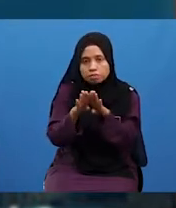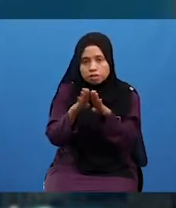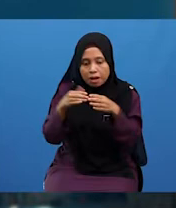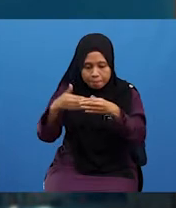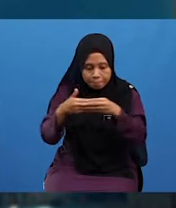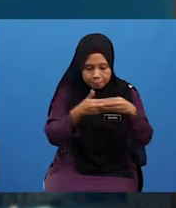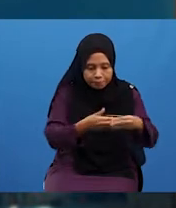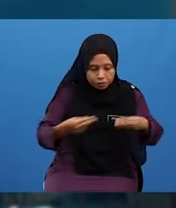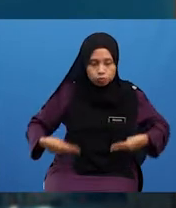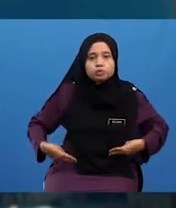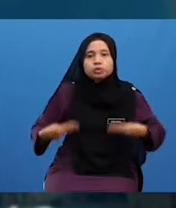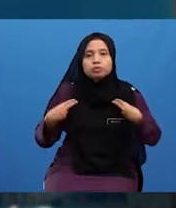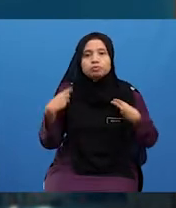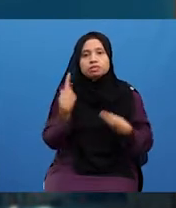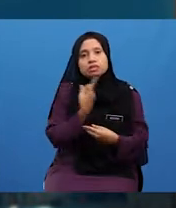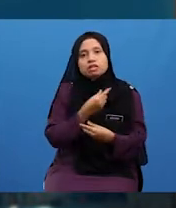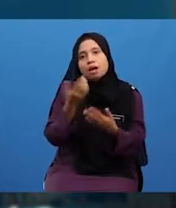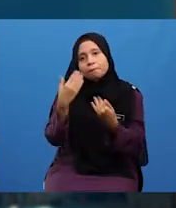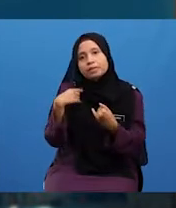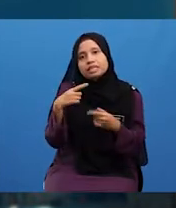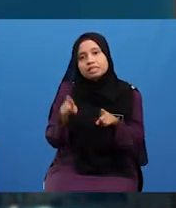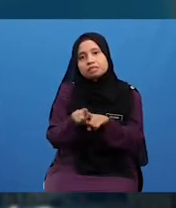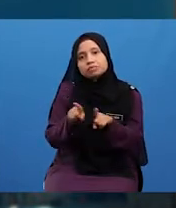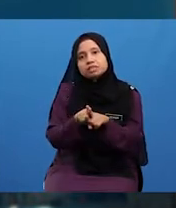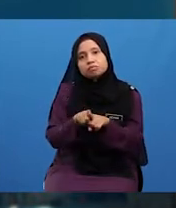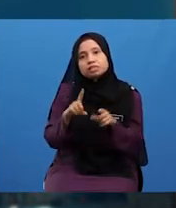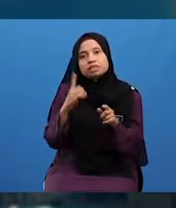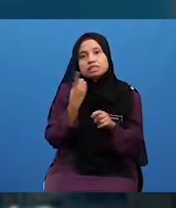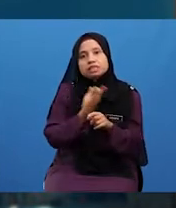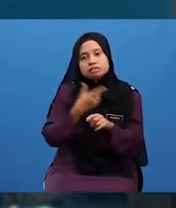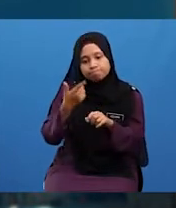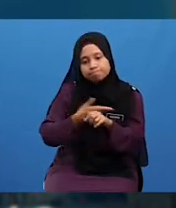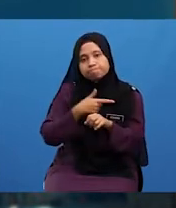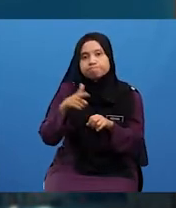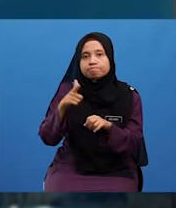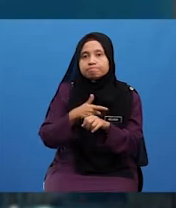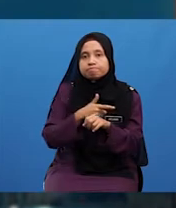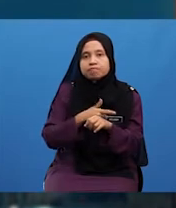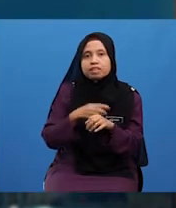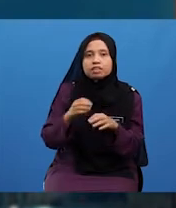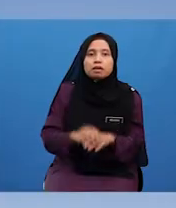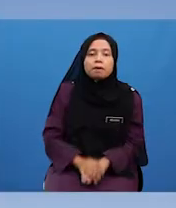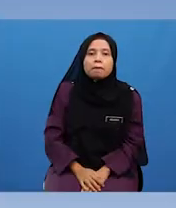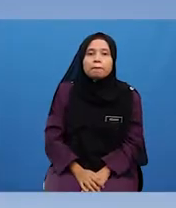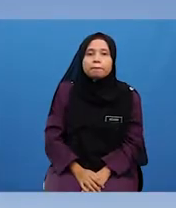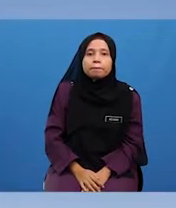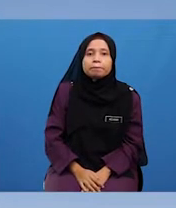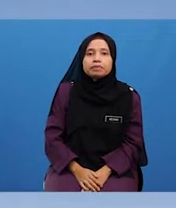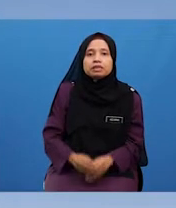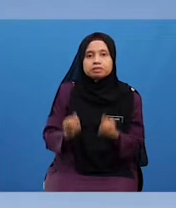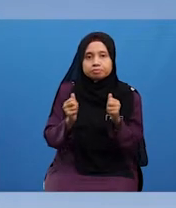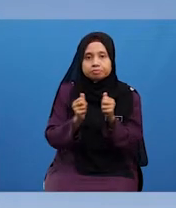sebagai panduan hidup kita. Mari sama-sama kita melagukan doa yang masyhur ini.